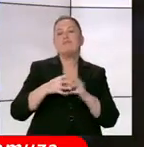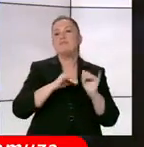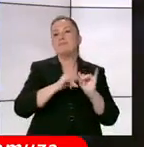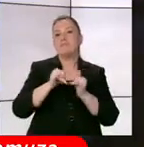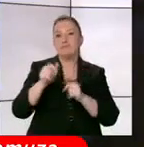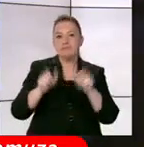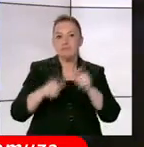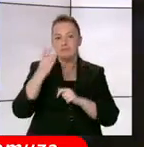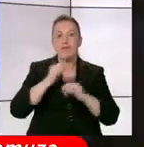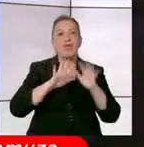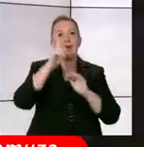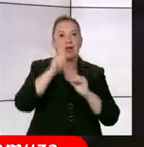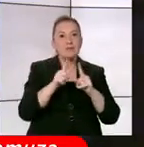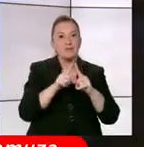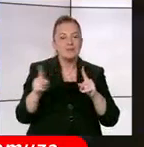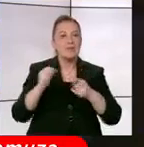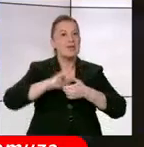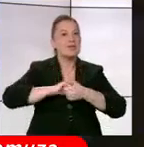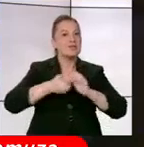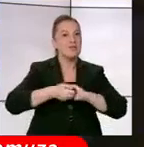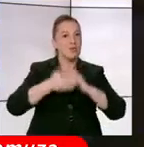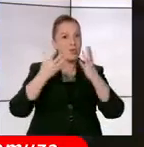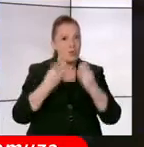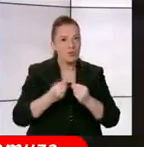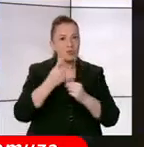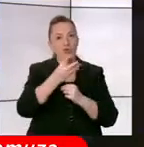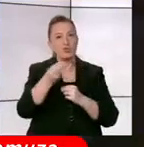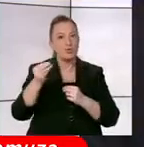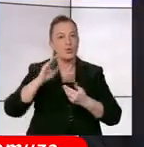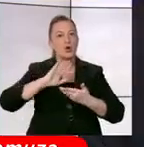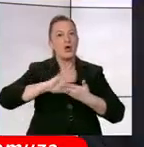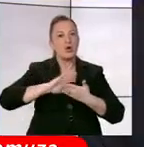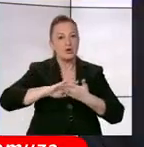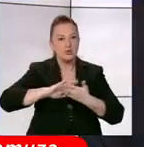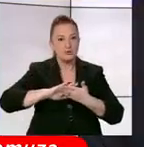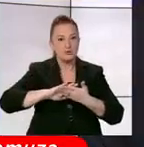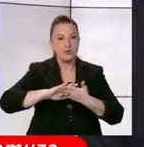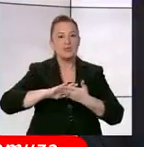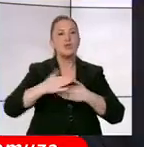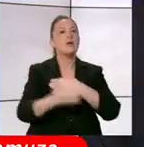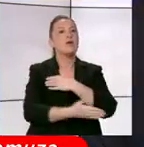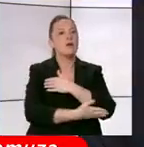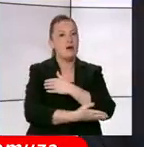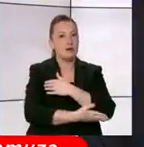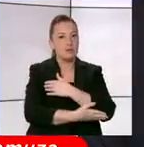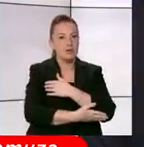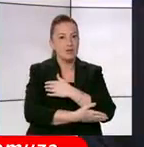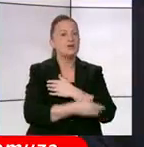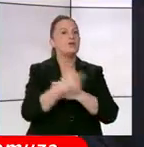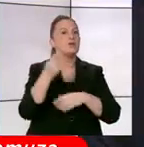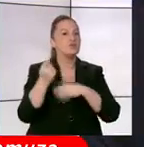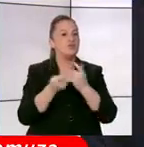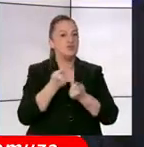gününden itibaren seferber olduk. Birçok arkadaşımız bizzat yardımlarla